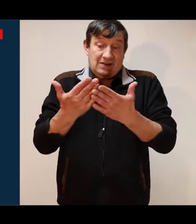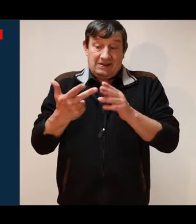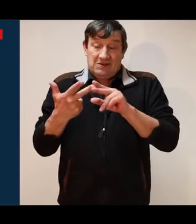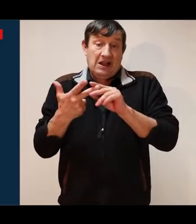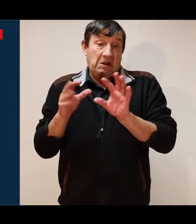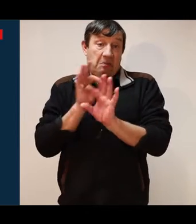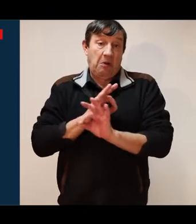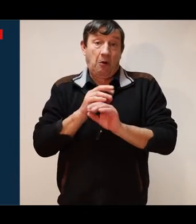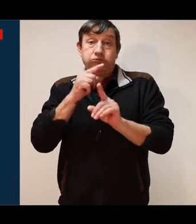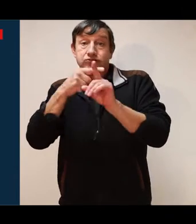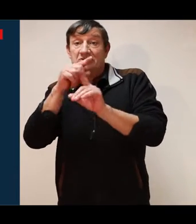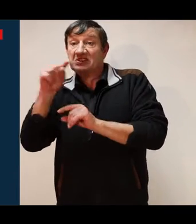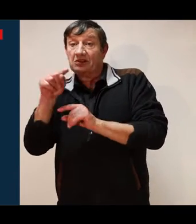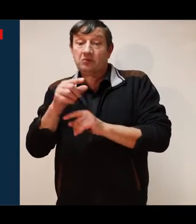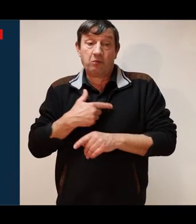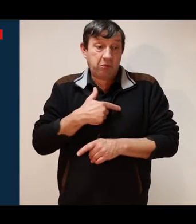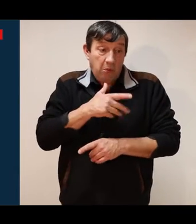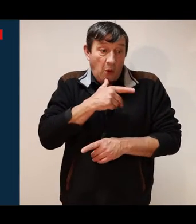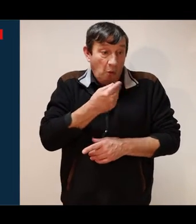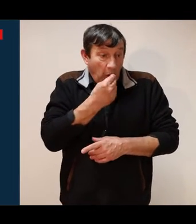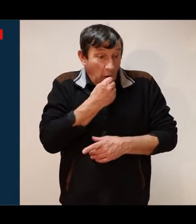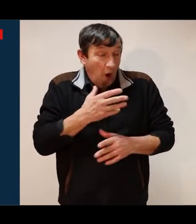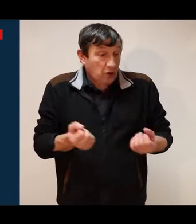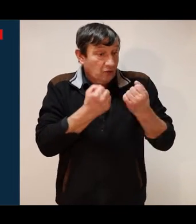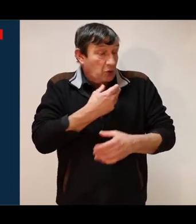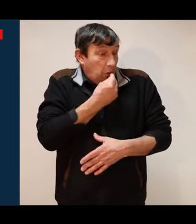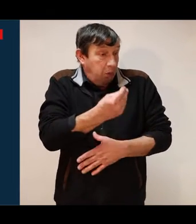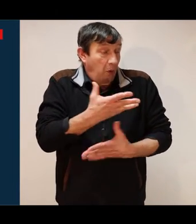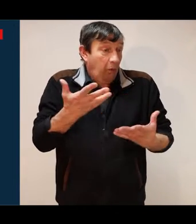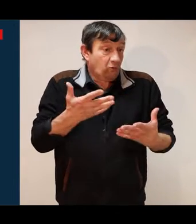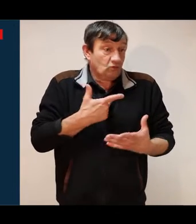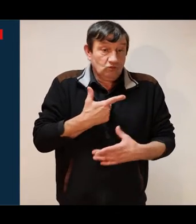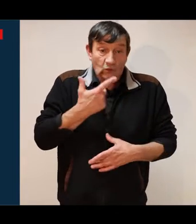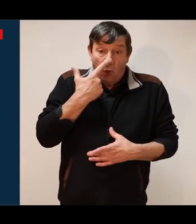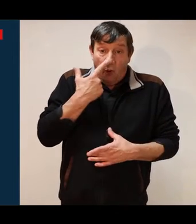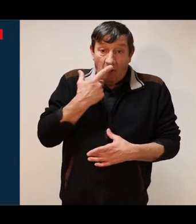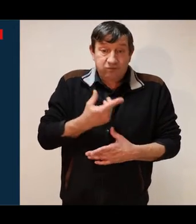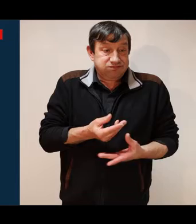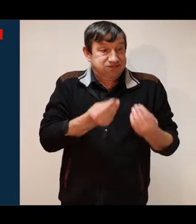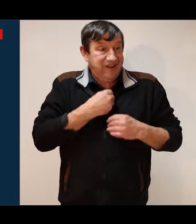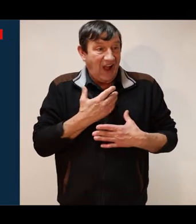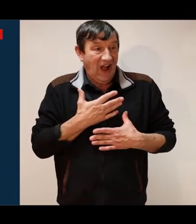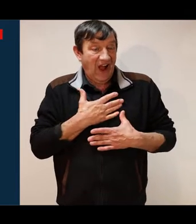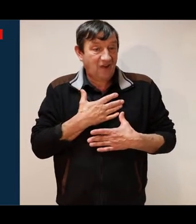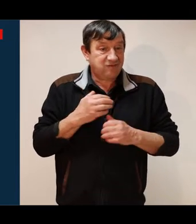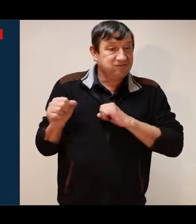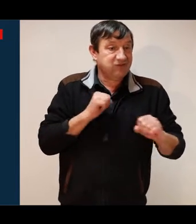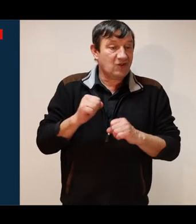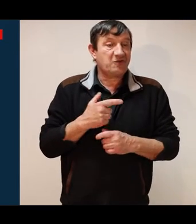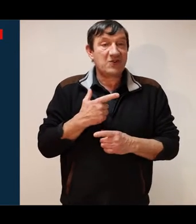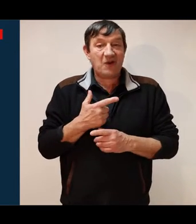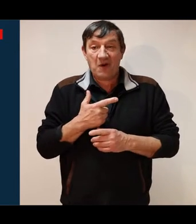plus asymptomatique. C'est-à-dire que je ne suis pas insatisfait de mon activité. Je n'ai pas non plus quelque chose qui me pousse à bouger, j'allais